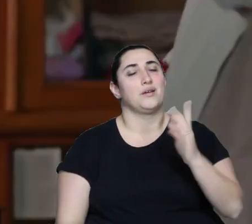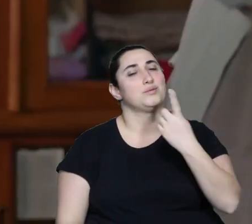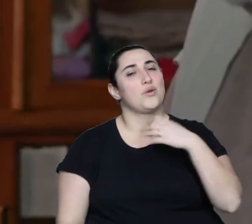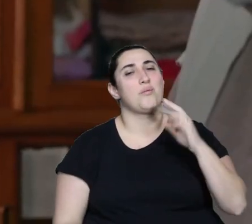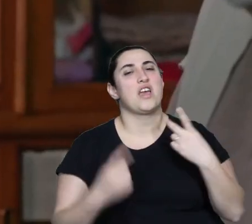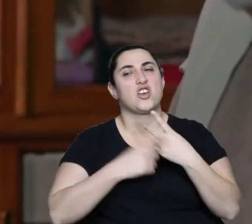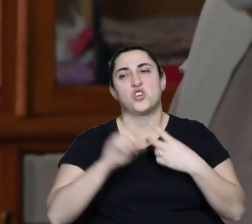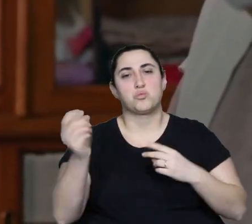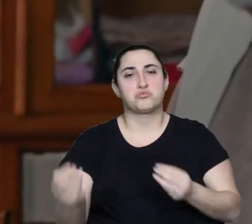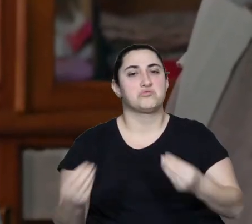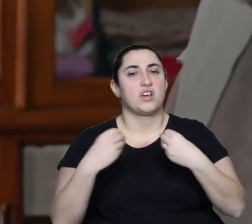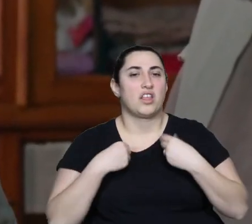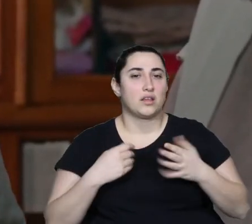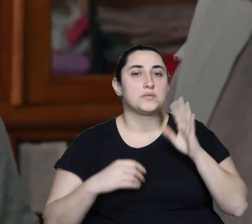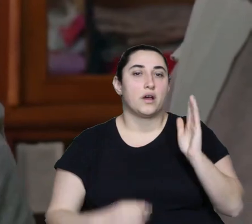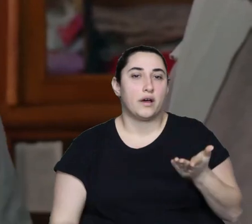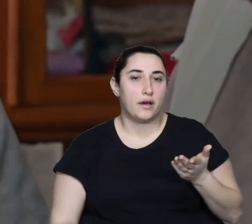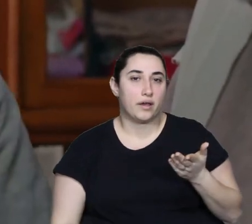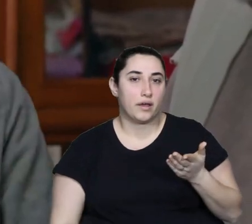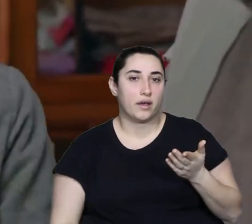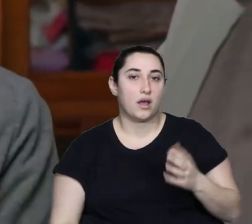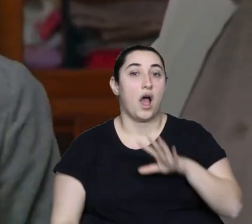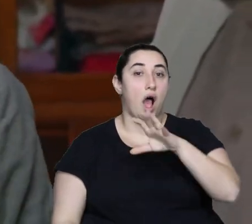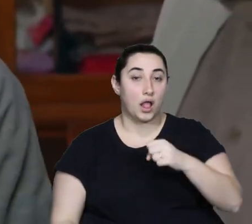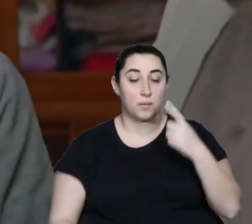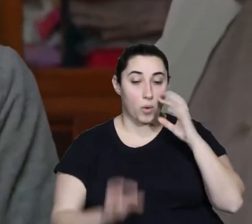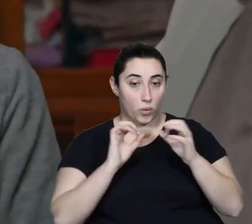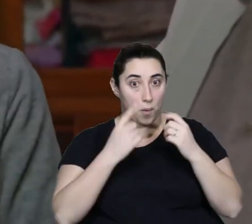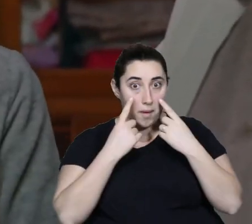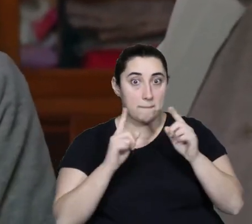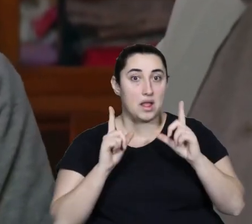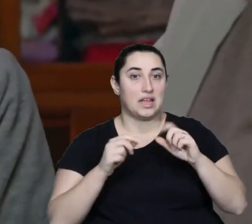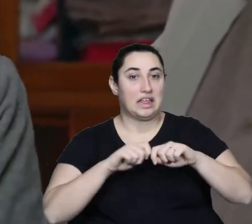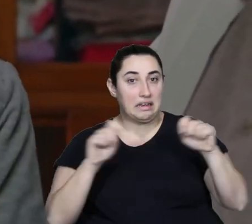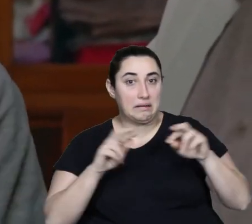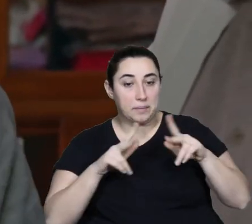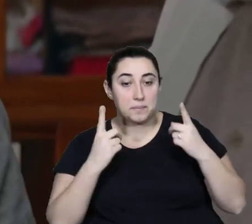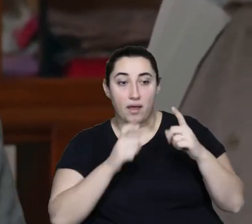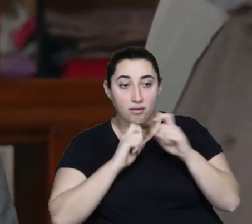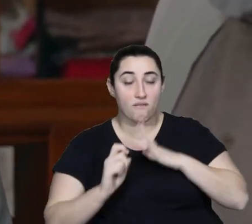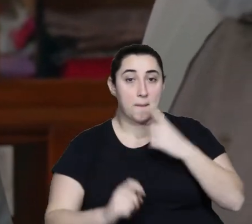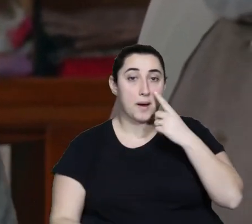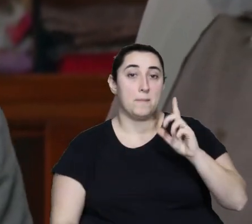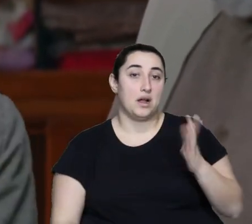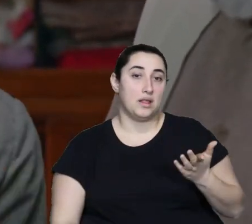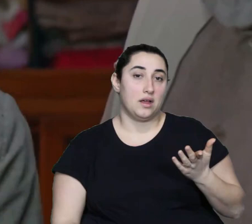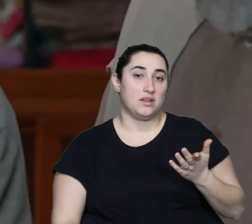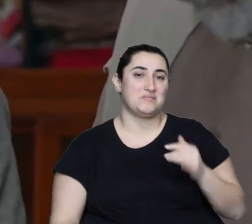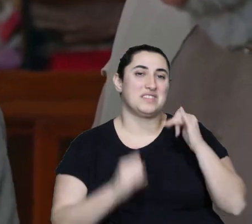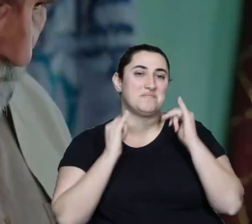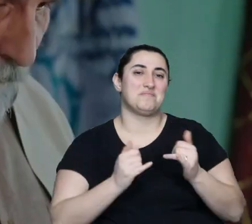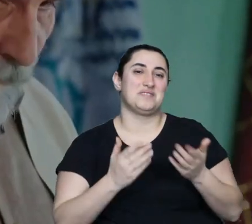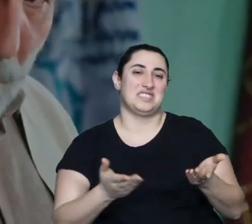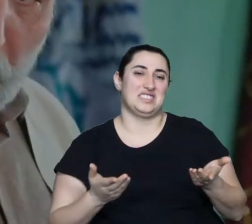sorma. Yaşar bulmuş getirmiş. Ayol aldın bir bakarsın değil mi sağına sonuna, yırtığı var mı hatası var mı diye. Ay bir de